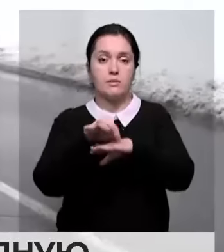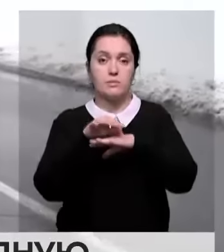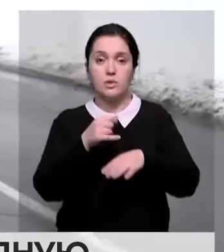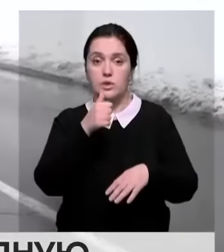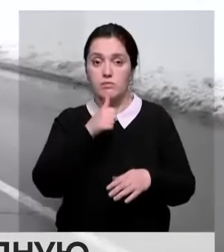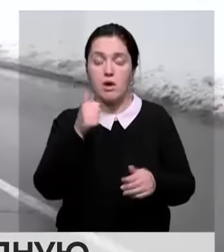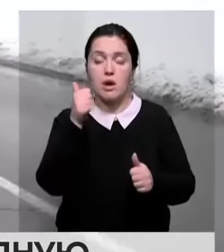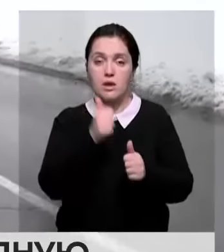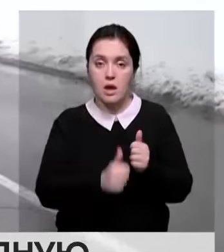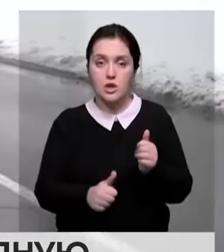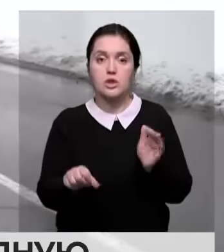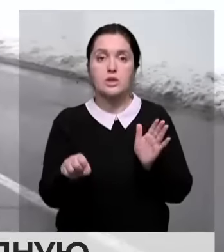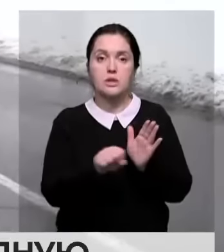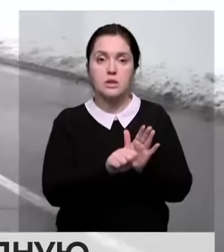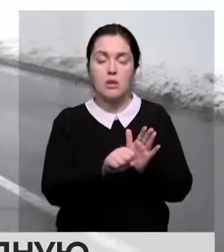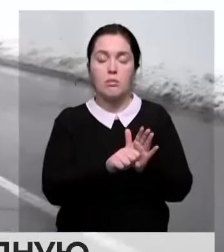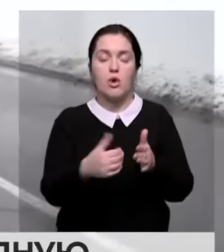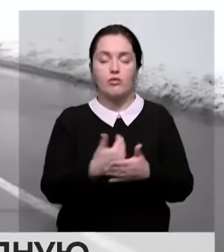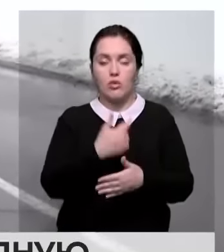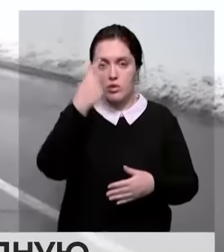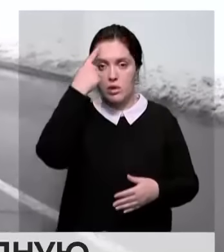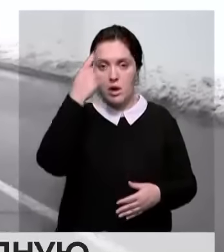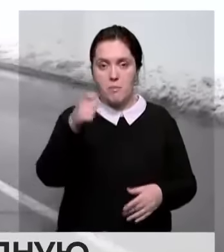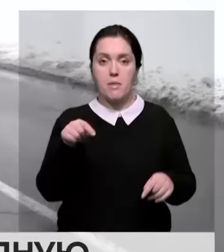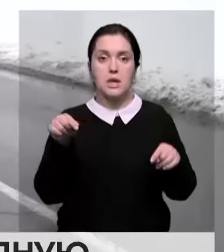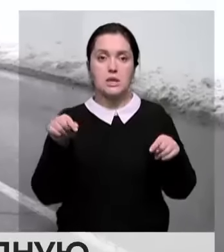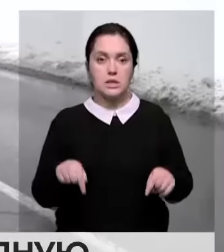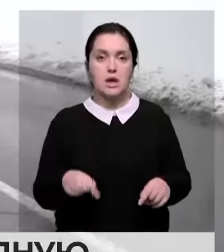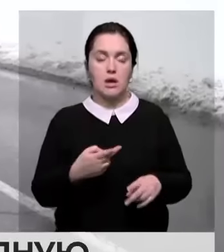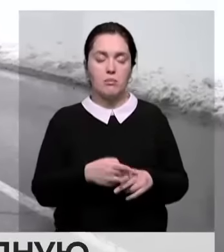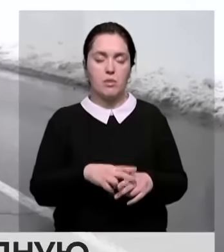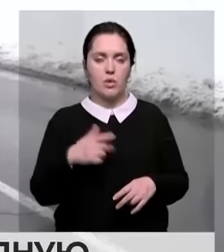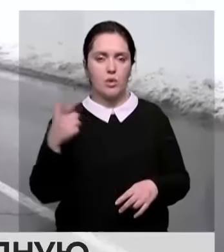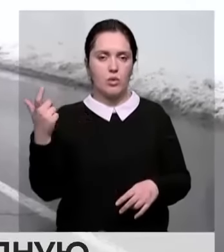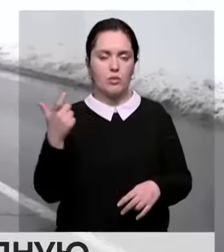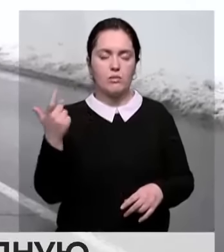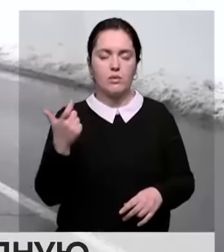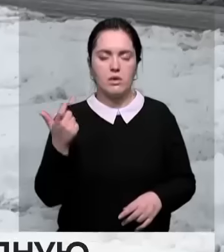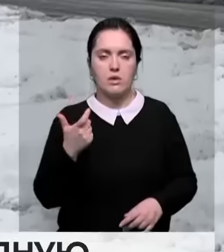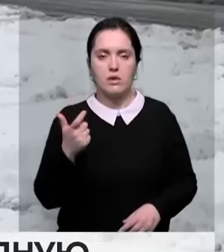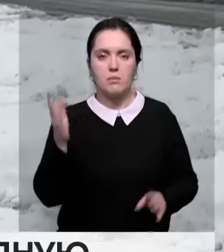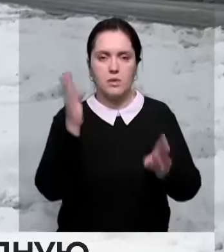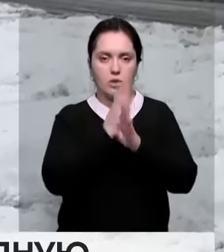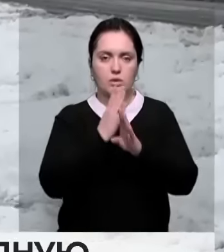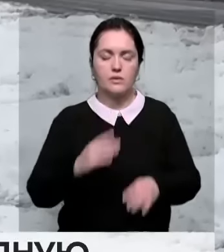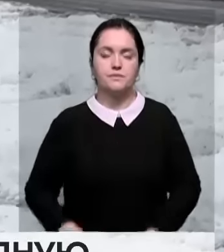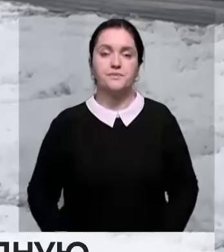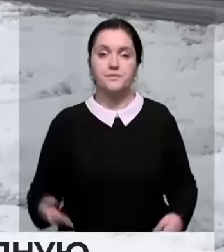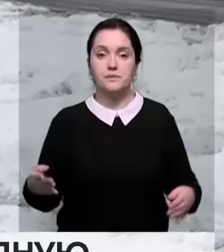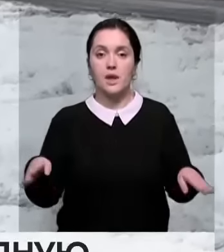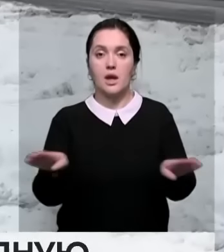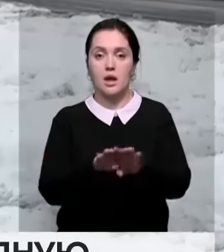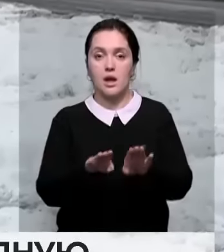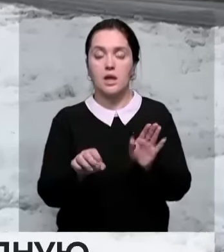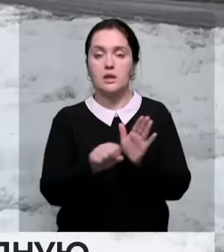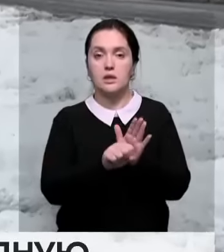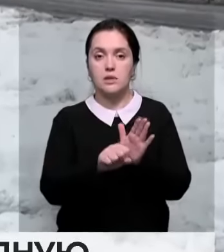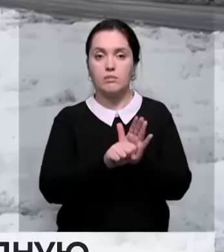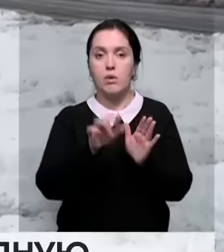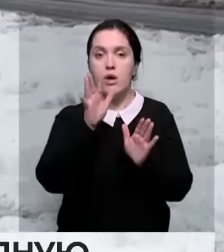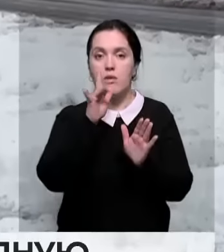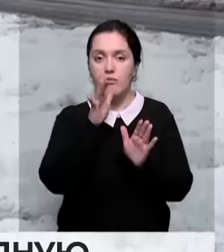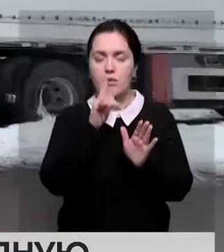И каждую зиму природа вновь напоминает. Здесь она устанавливает свои правила. Закрытие этого пути в зимнее время